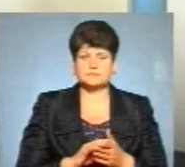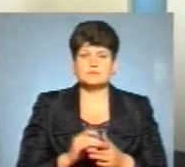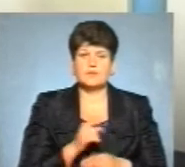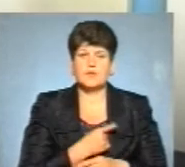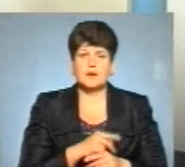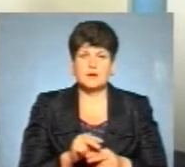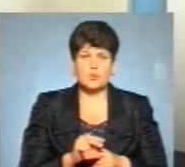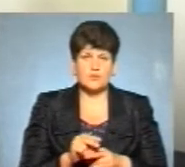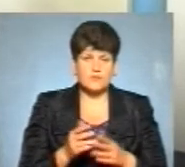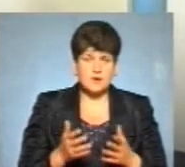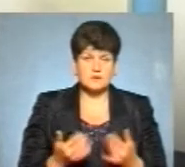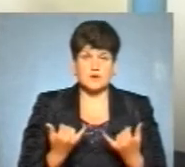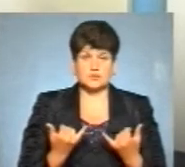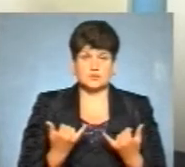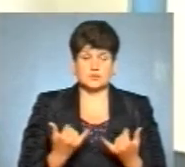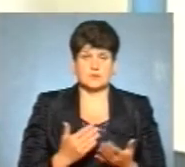сьогодні ми маємо